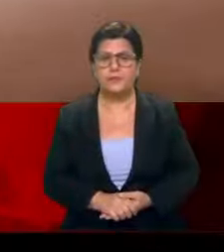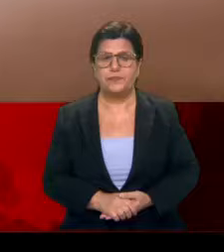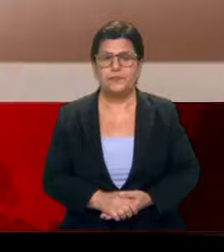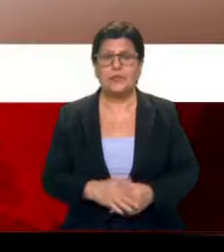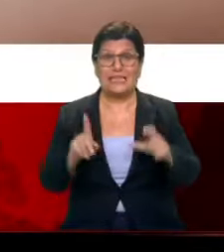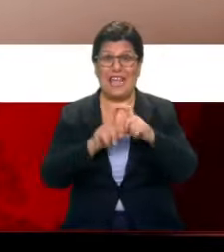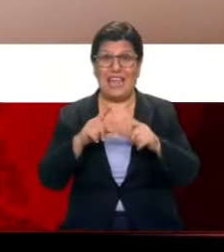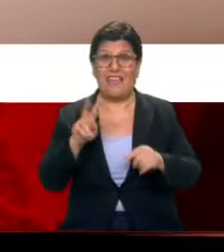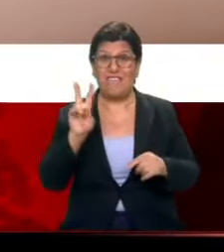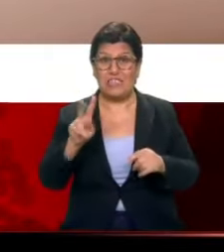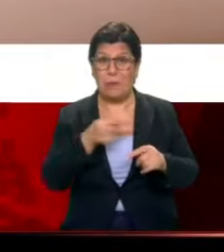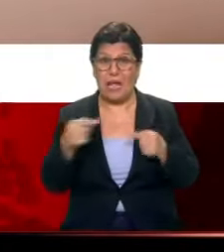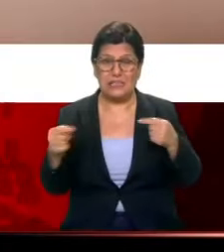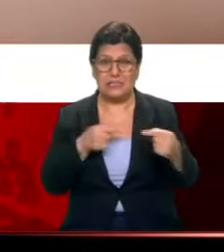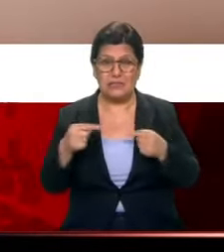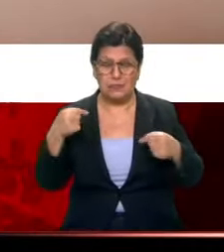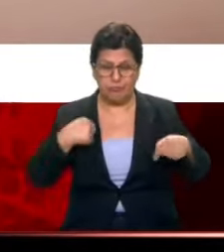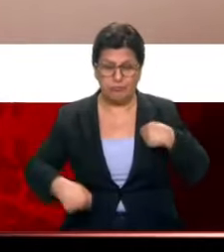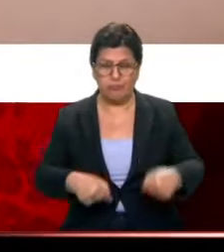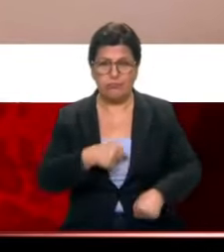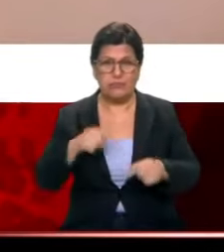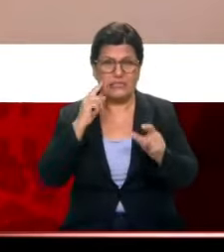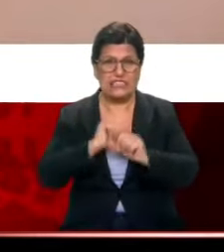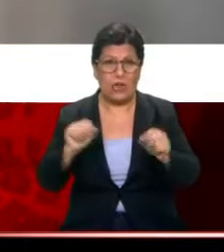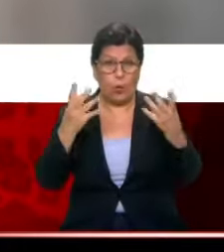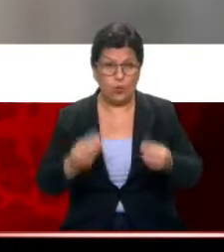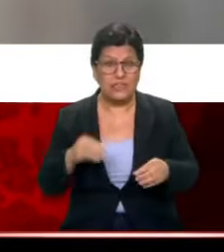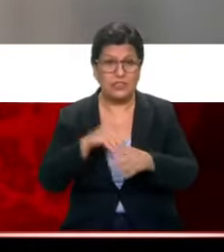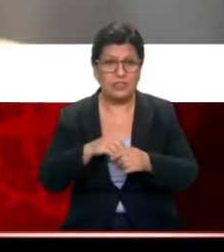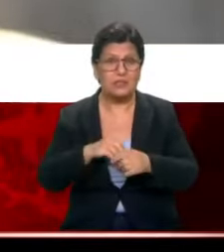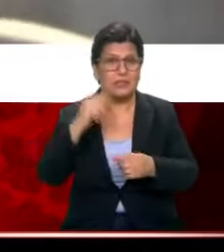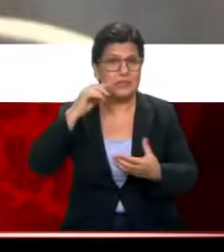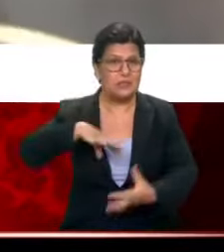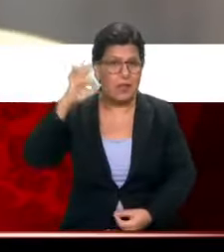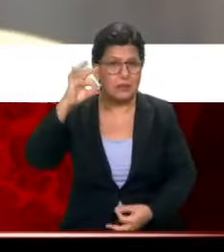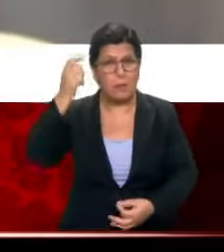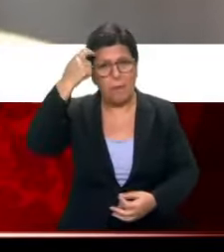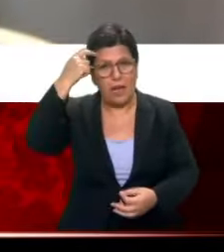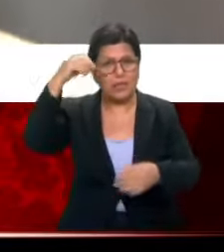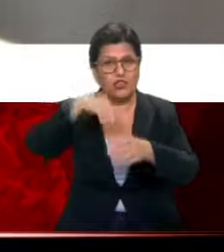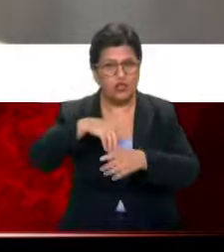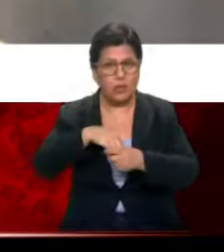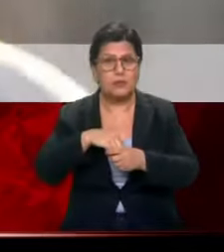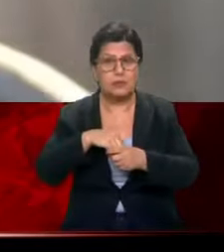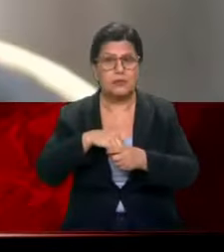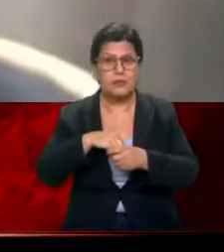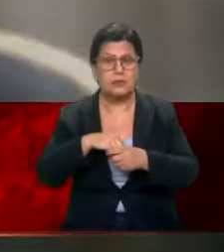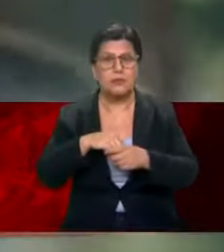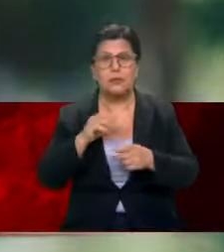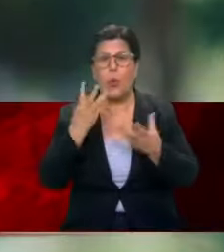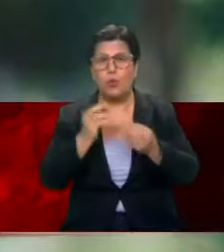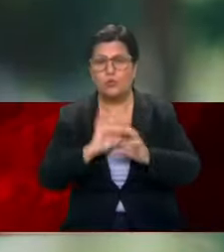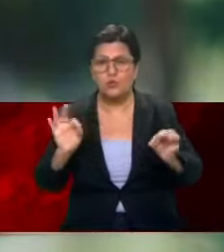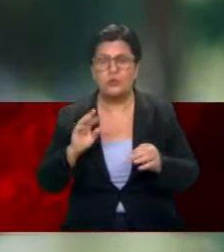D vitamini eksikliği pek çok metabolik olayı olumsuz etkilediği gibi insandaki bilişsel fonksiyonların olumsuz etkilenmesine de yol